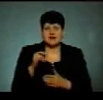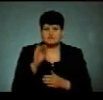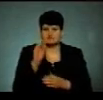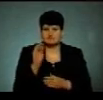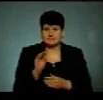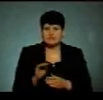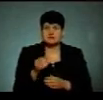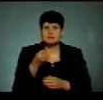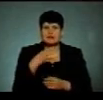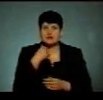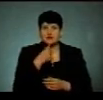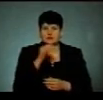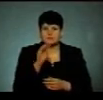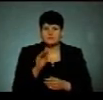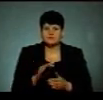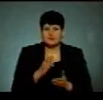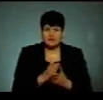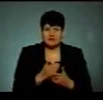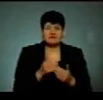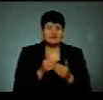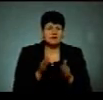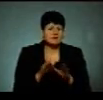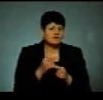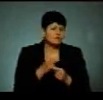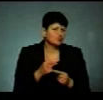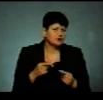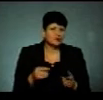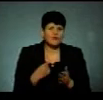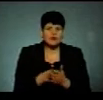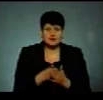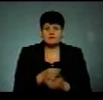починаючи з 15-го року. Відкривши будь-яку вартість, ви